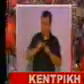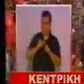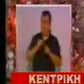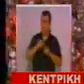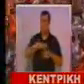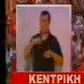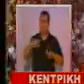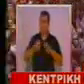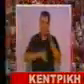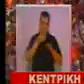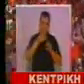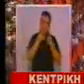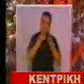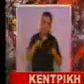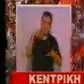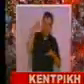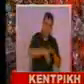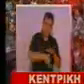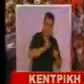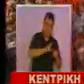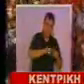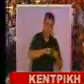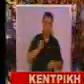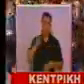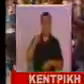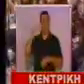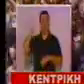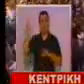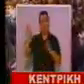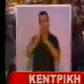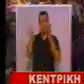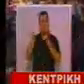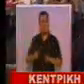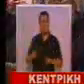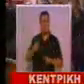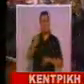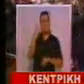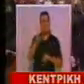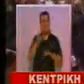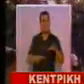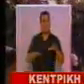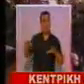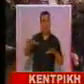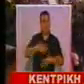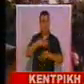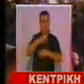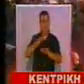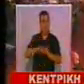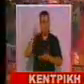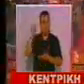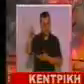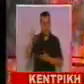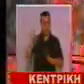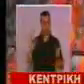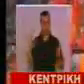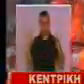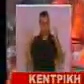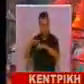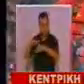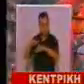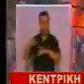Ελλάδα και με άλλη γλώσσα μίλησε με τους πρεσβευτές των χωρών του G20 που συνεδριάζει την ίδια μέρα που